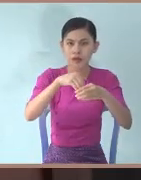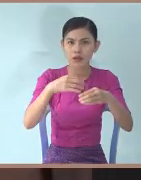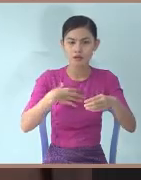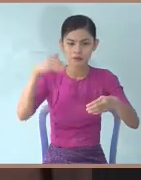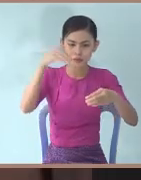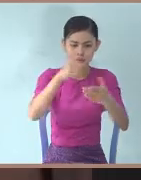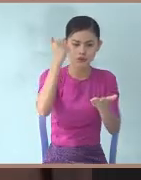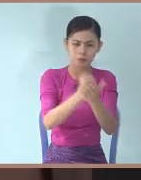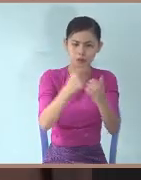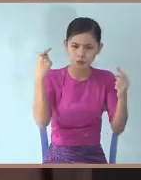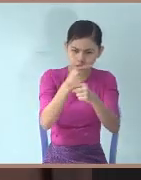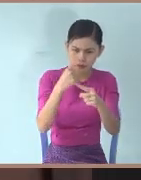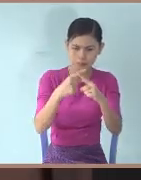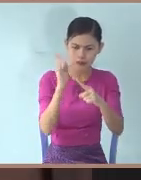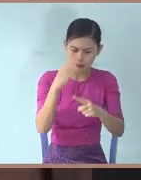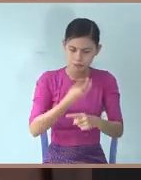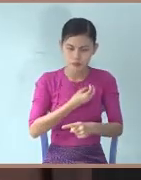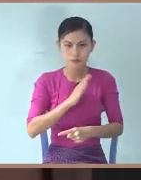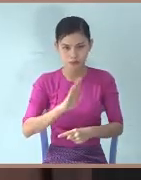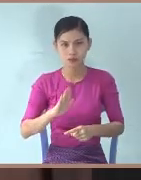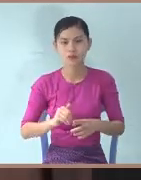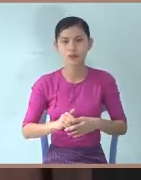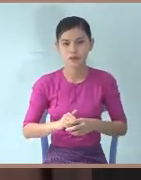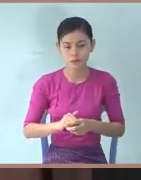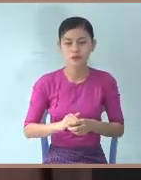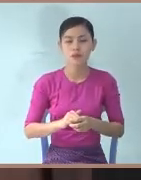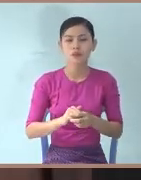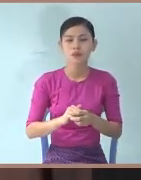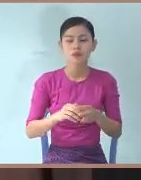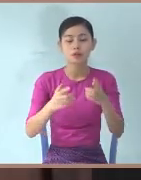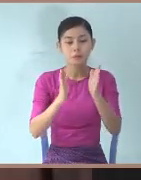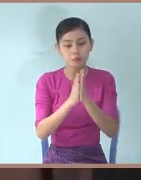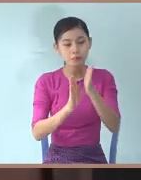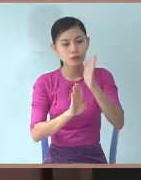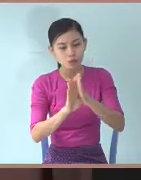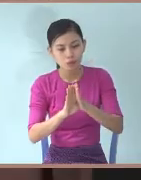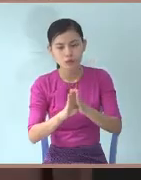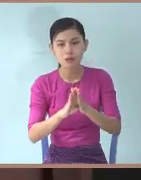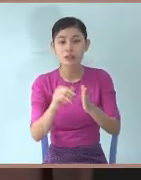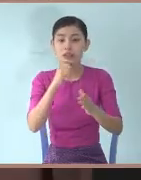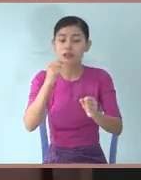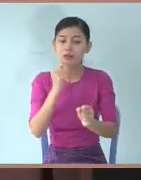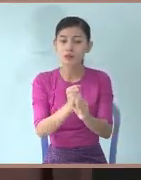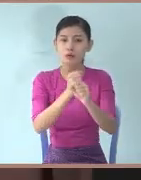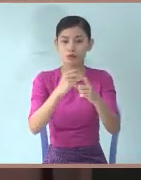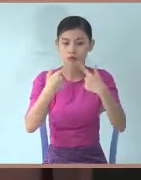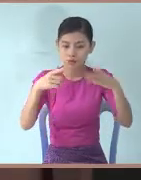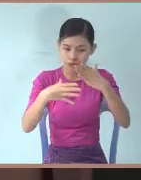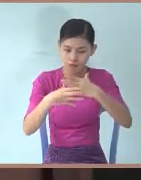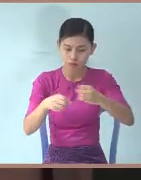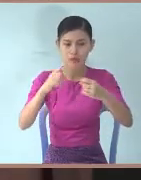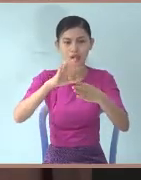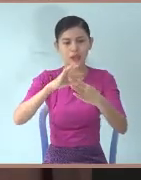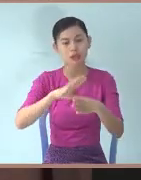ကျွန်တော်မဲထက်မှာတော့မှလည်းဆိုရဲအမျိုးလင့်ချက်တွေအများကြီးရှိတယ်ကျွန်တော်ရဲ့နိုင်ငံကျွန်တော်ရဲ့တိုင်းပြည်ကျွန်တော်ရဲ့ပြည်နယ်အစတ